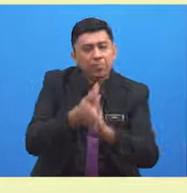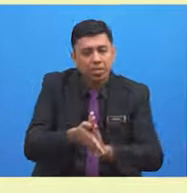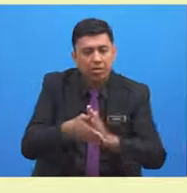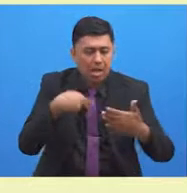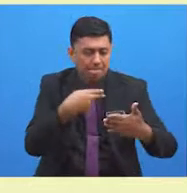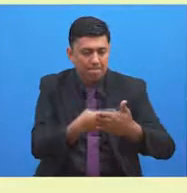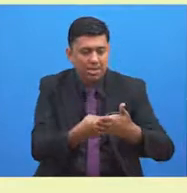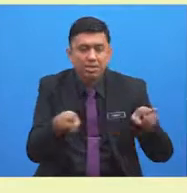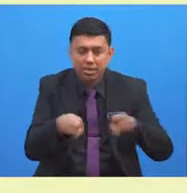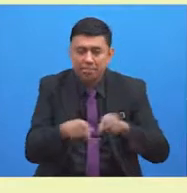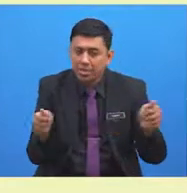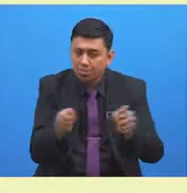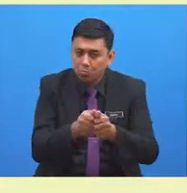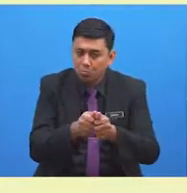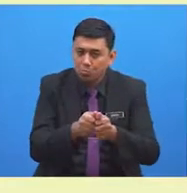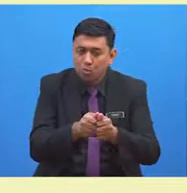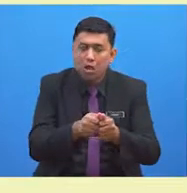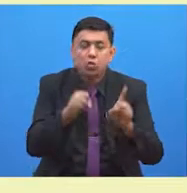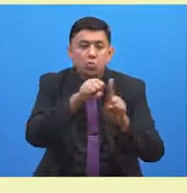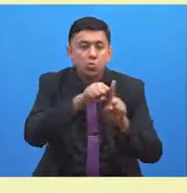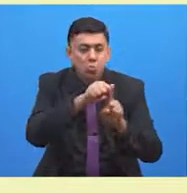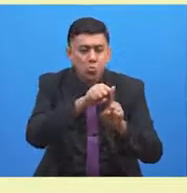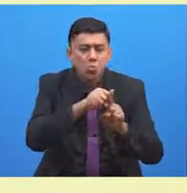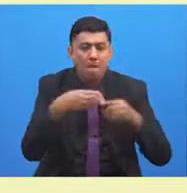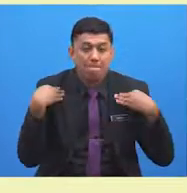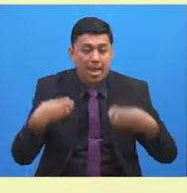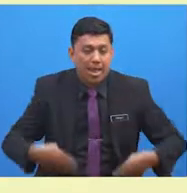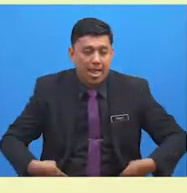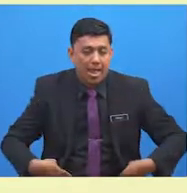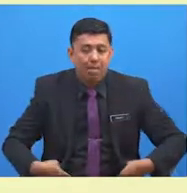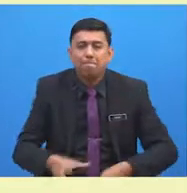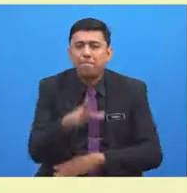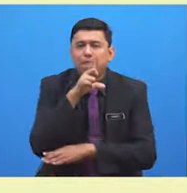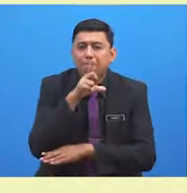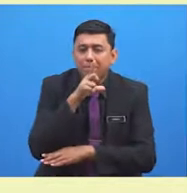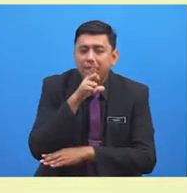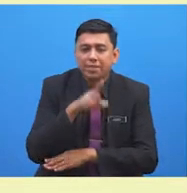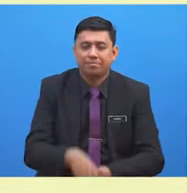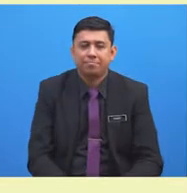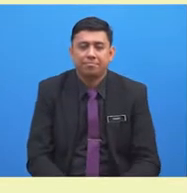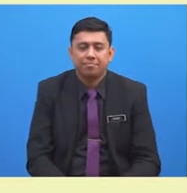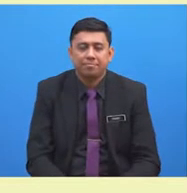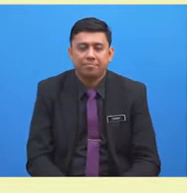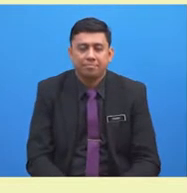hampir sama dengan suhu badan di samping melembapkannya.